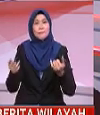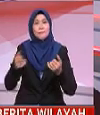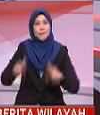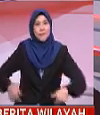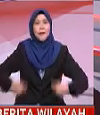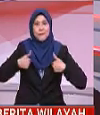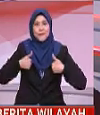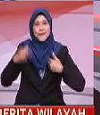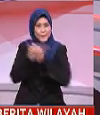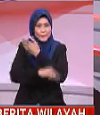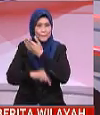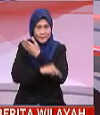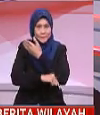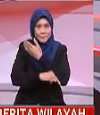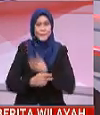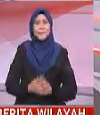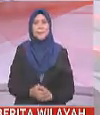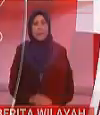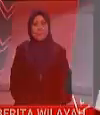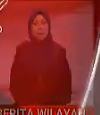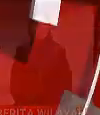Langsung Negeri-Negeri.